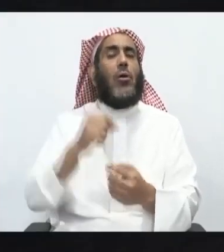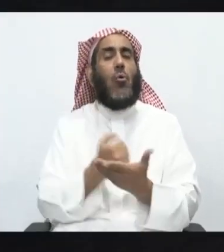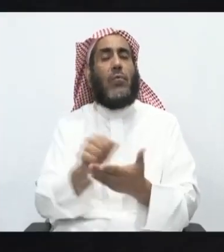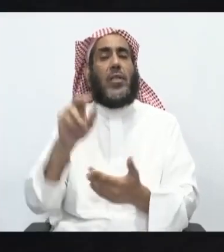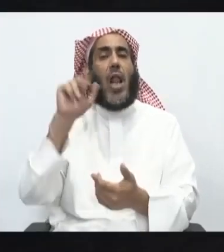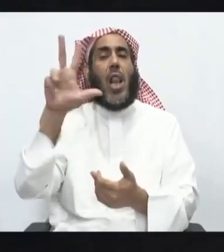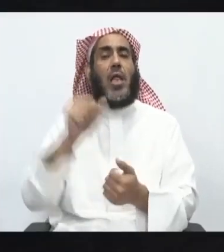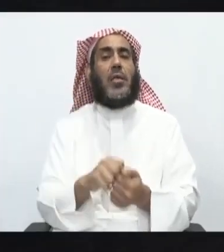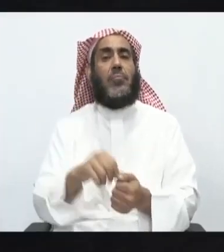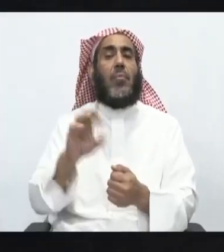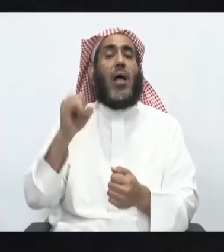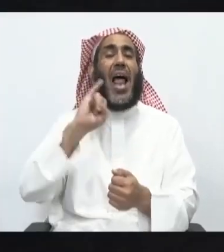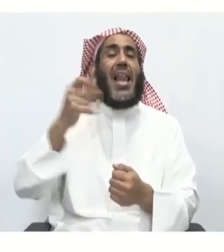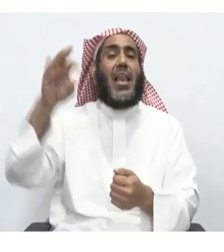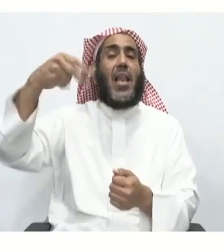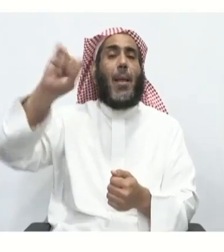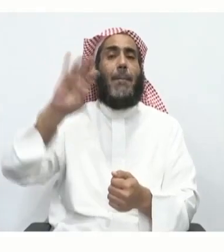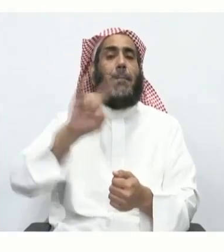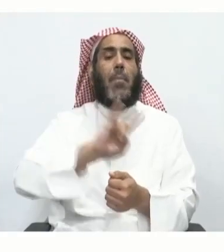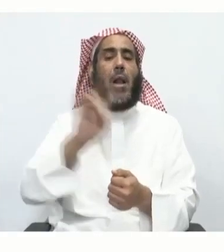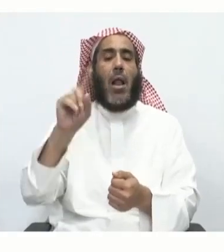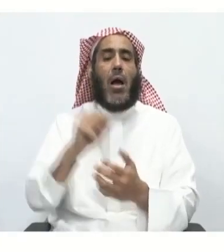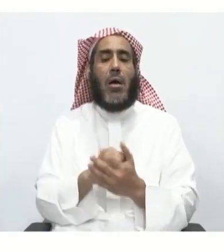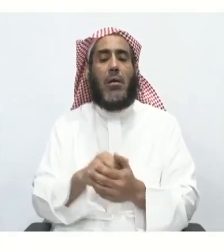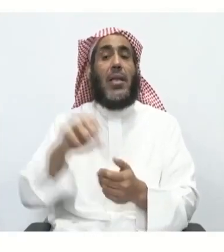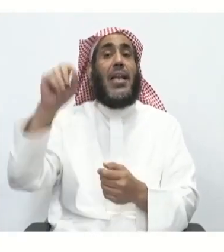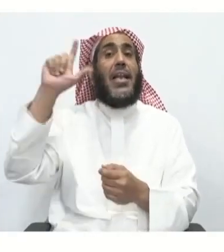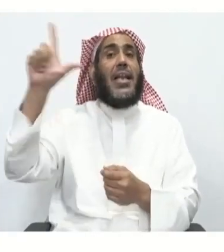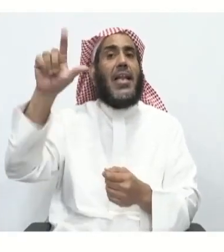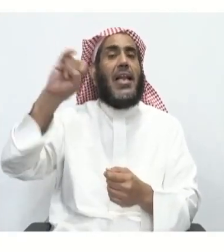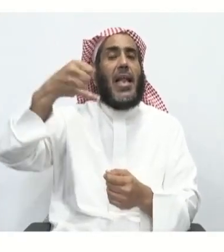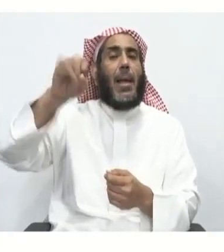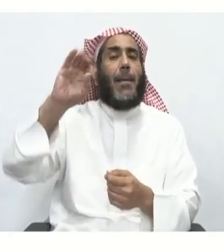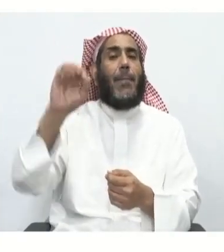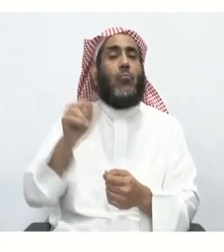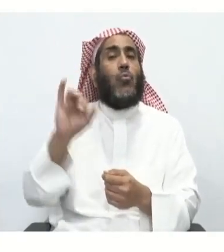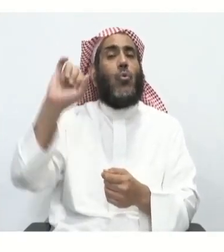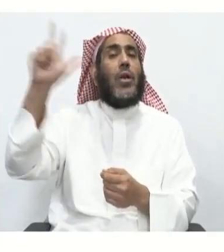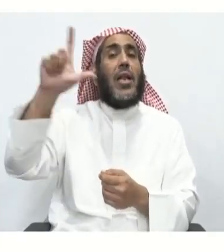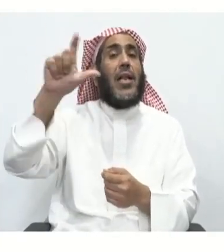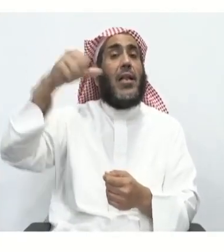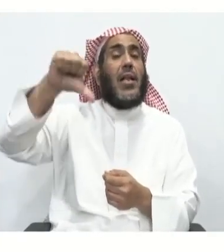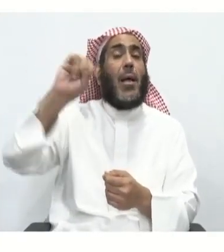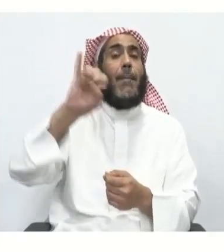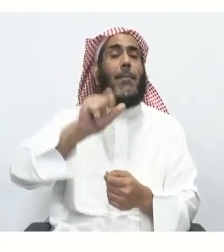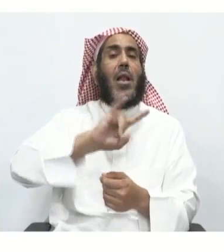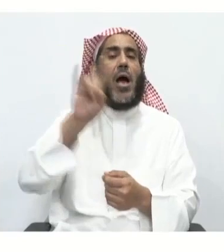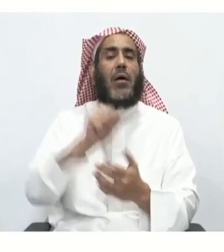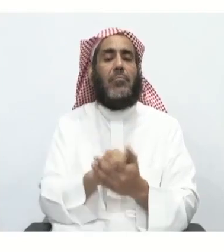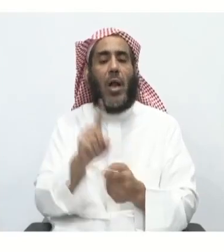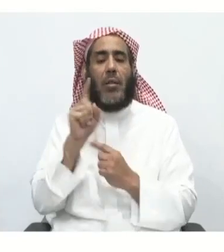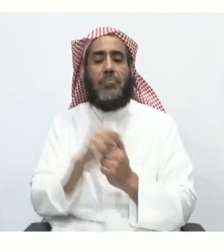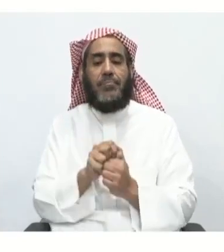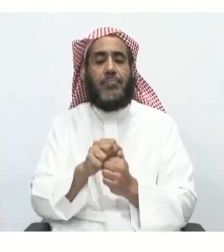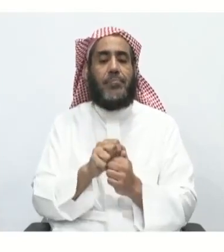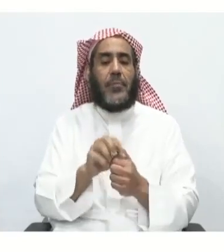التعريف الاملاء هنا للاملاء لل الاملائي ولاحظ